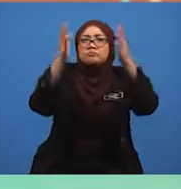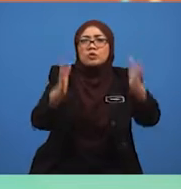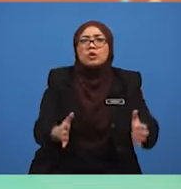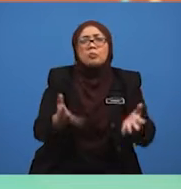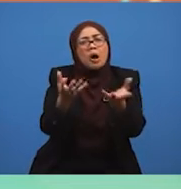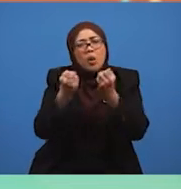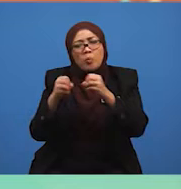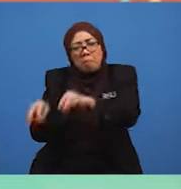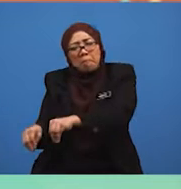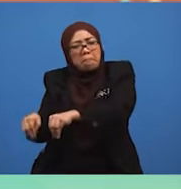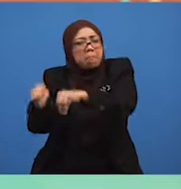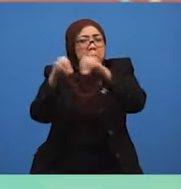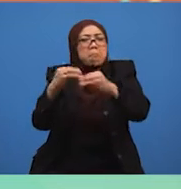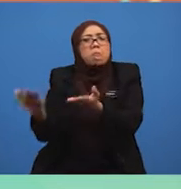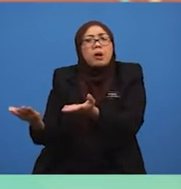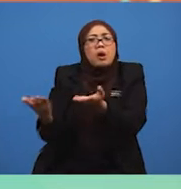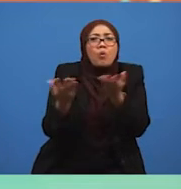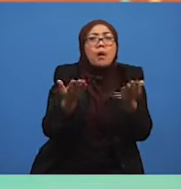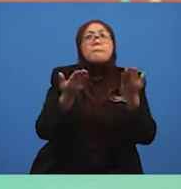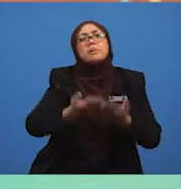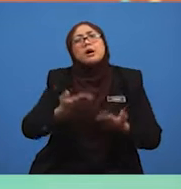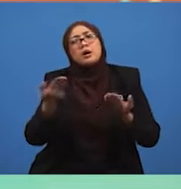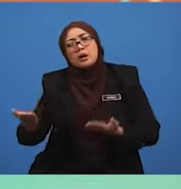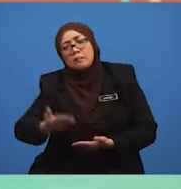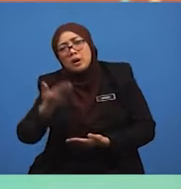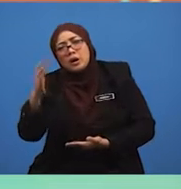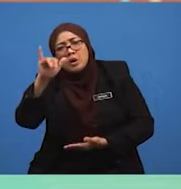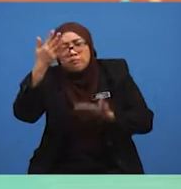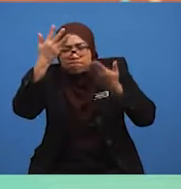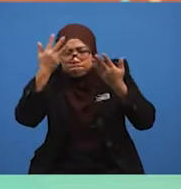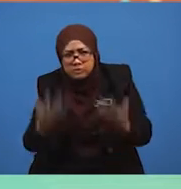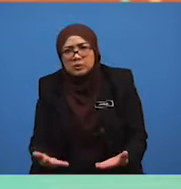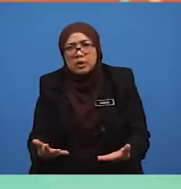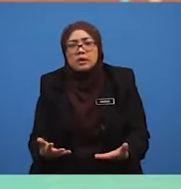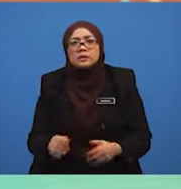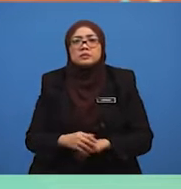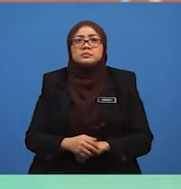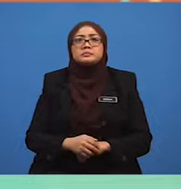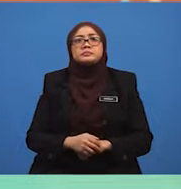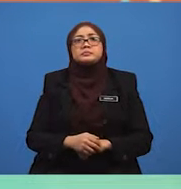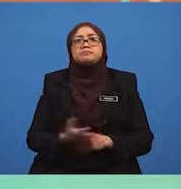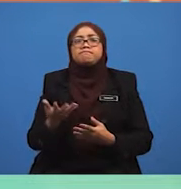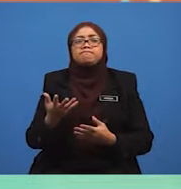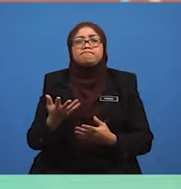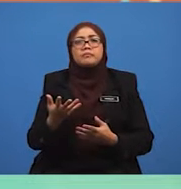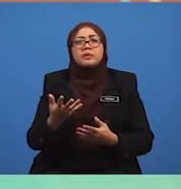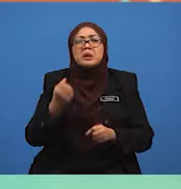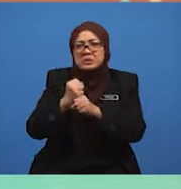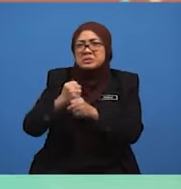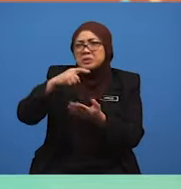berat ke atas lori atau van. Tugas ini sebenarnya sangat susah